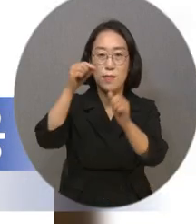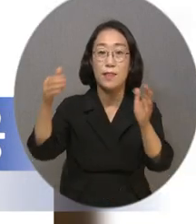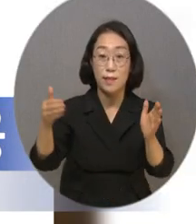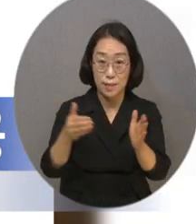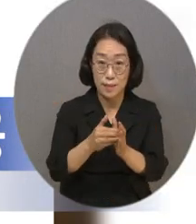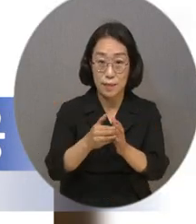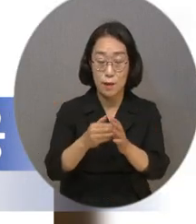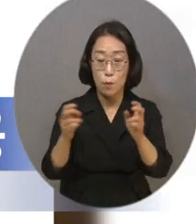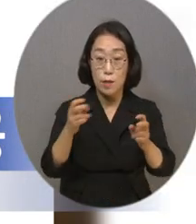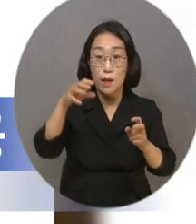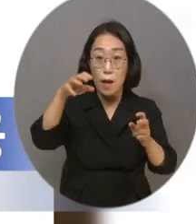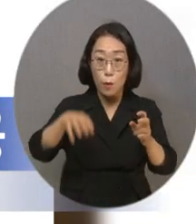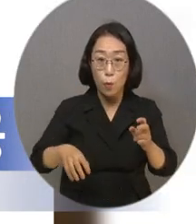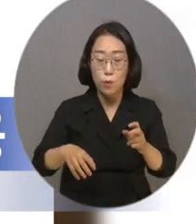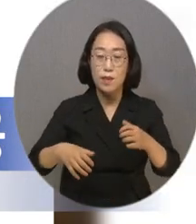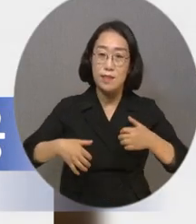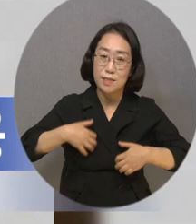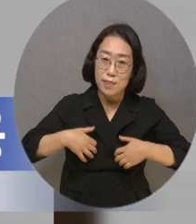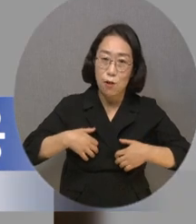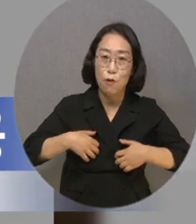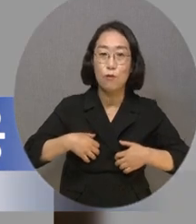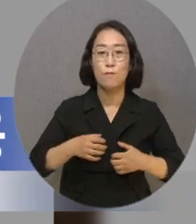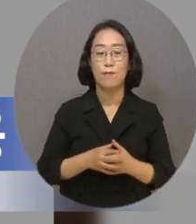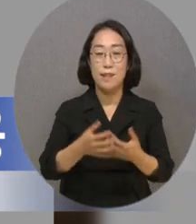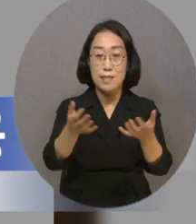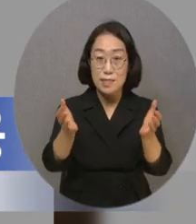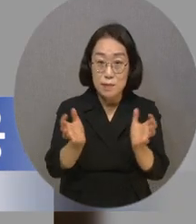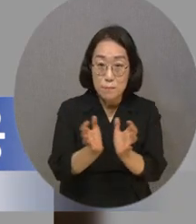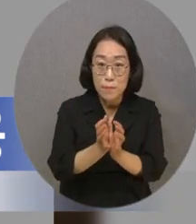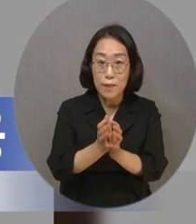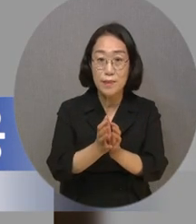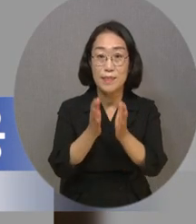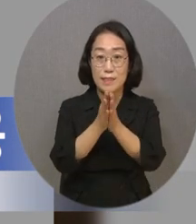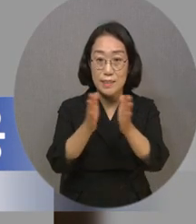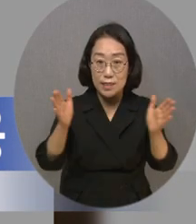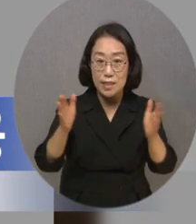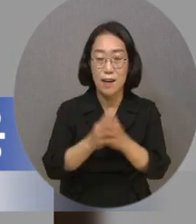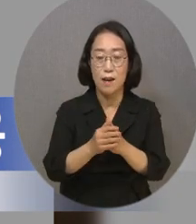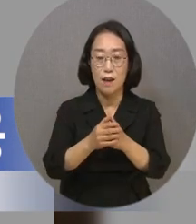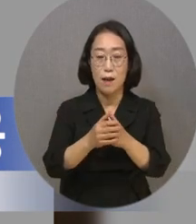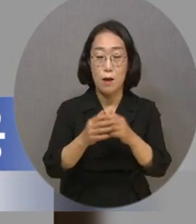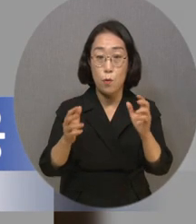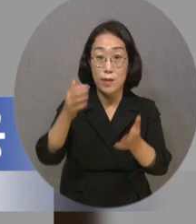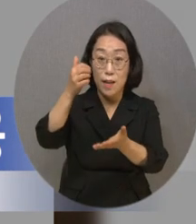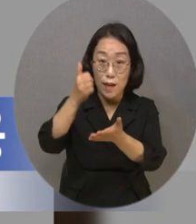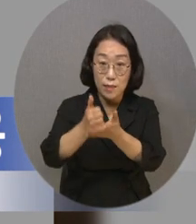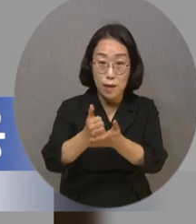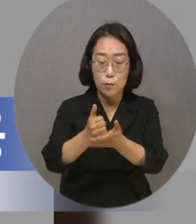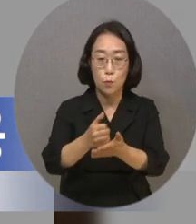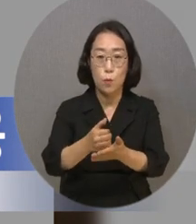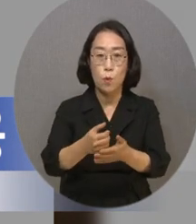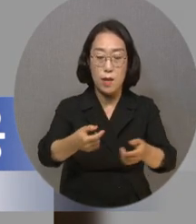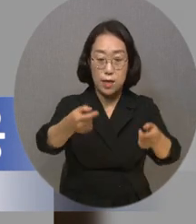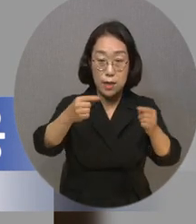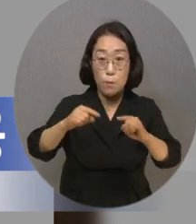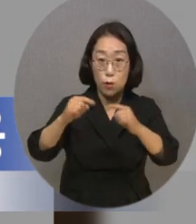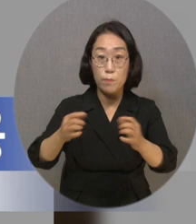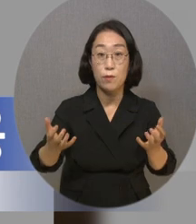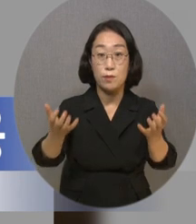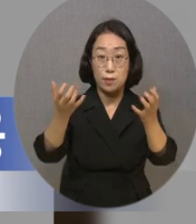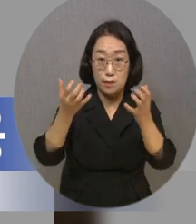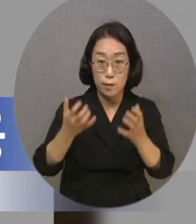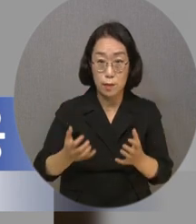열린 농심 신나는 심포니 창단식은이 농심의 이병학 대표이사를 포함한 임원 증가 신입